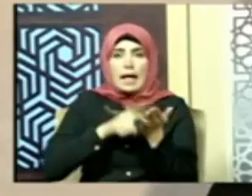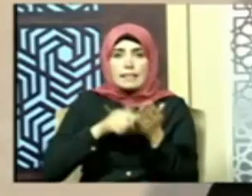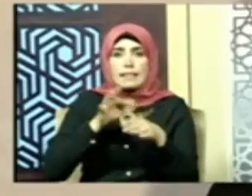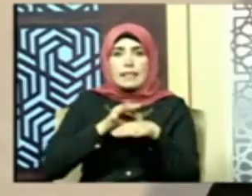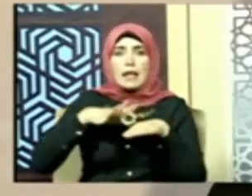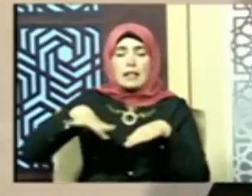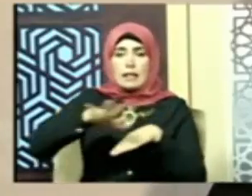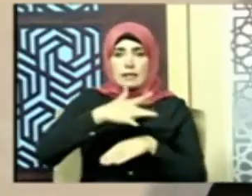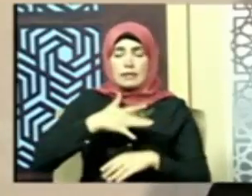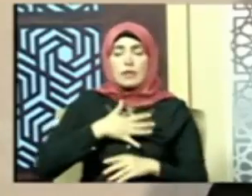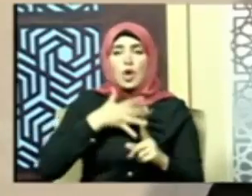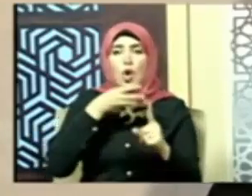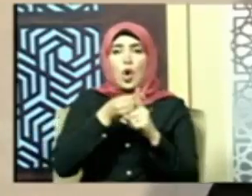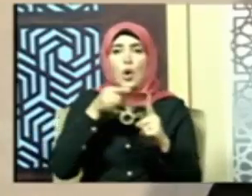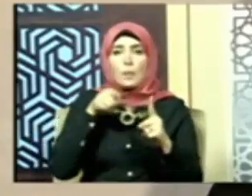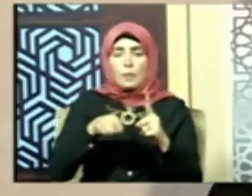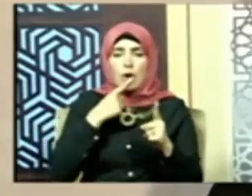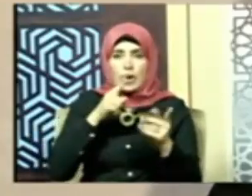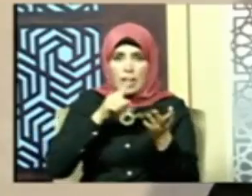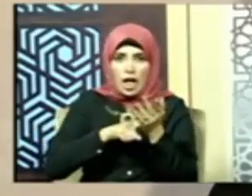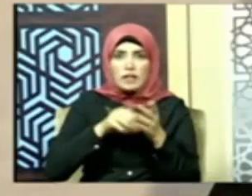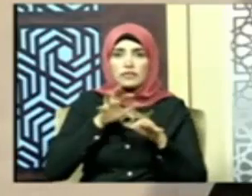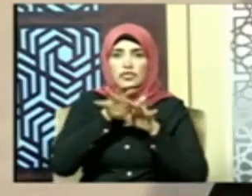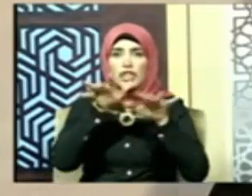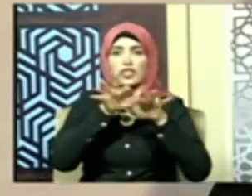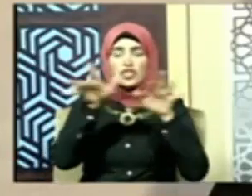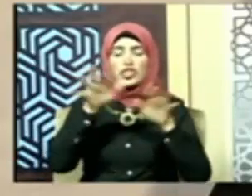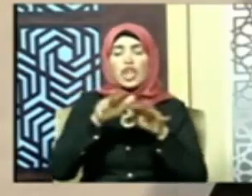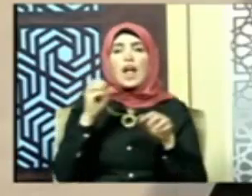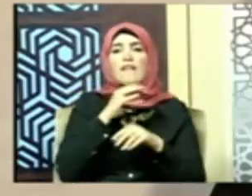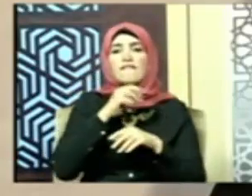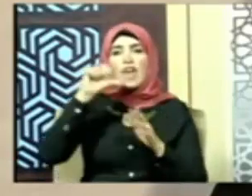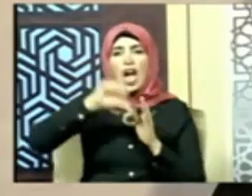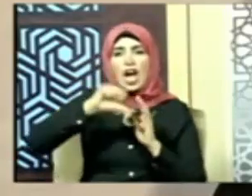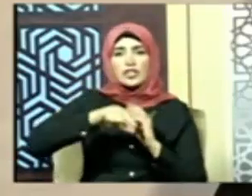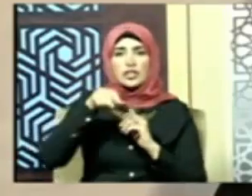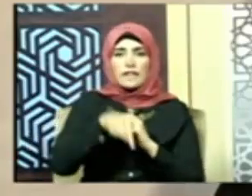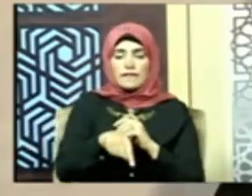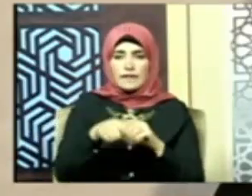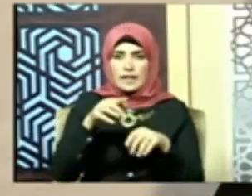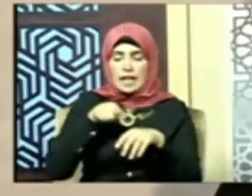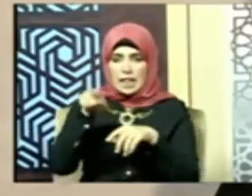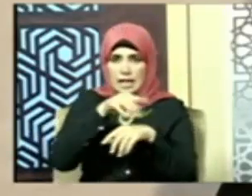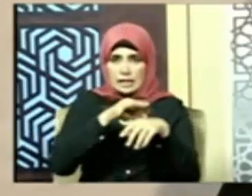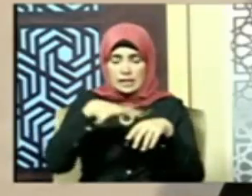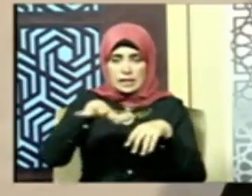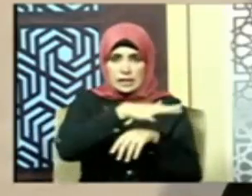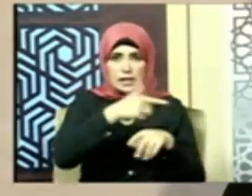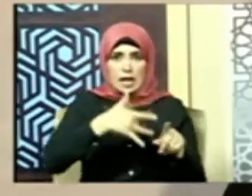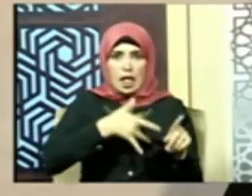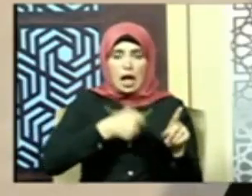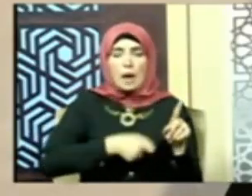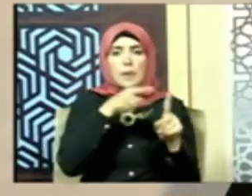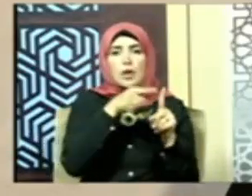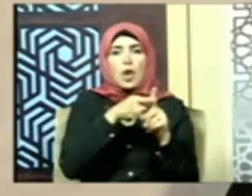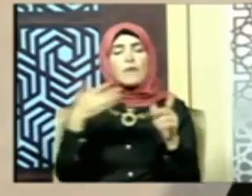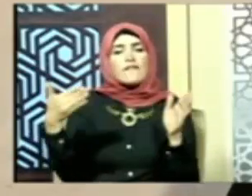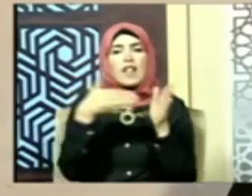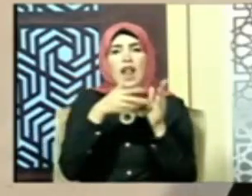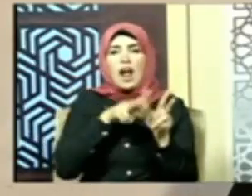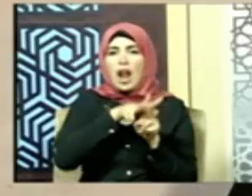الذين يحبون أن تشيع الفاحشة في الذين آمنوا لهم